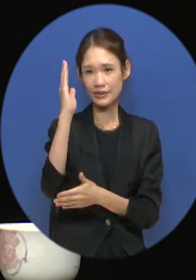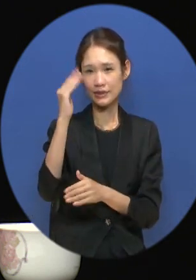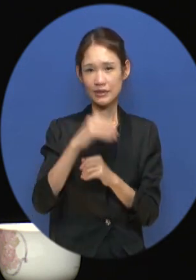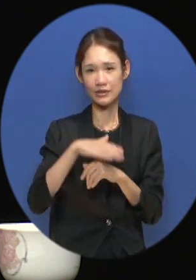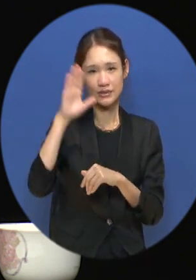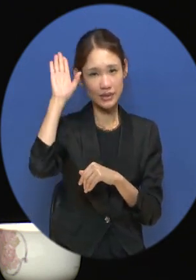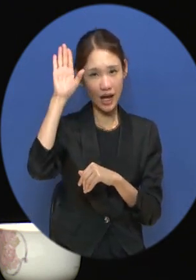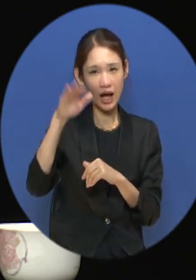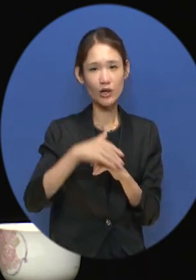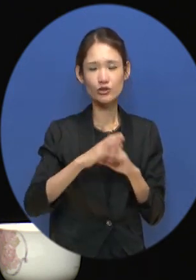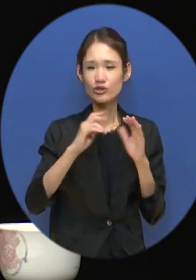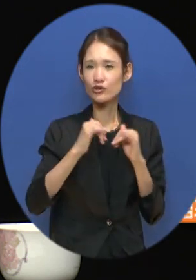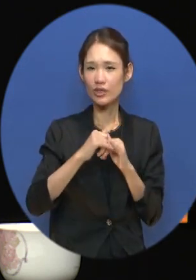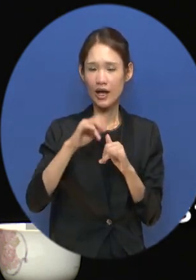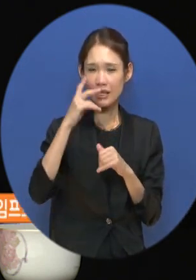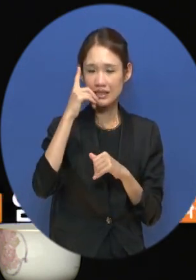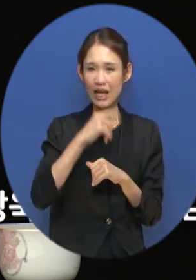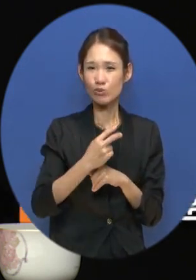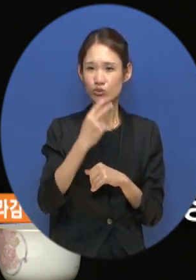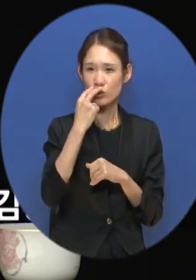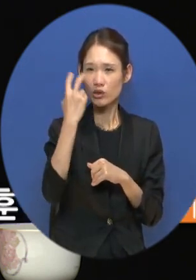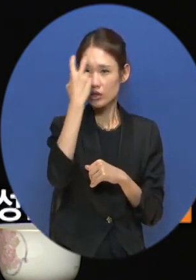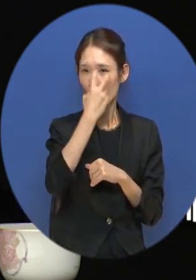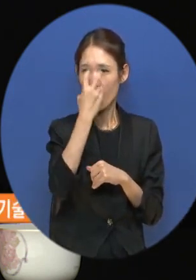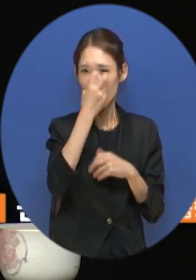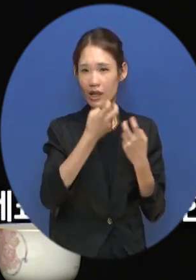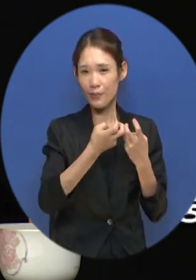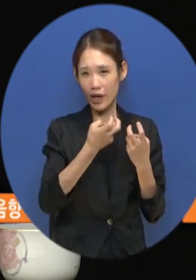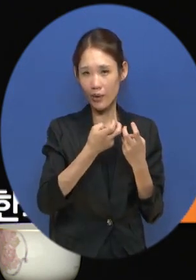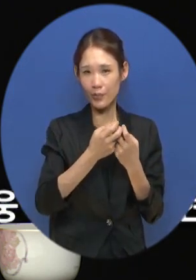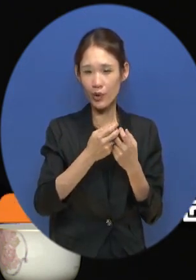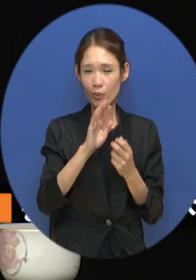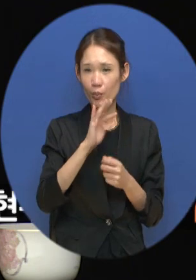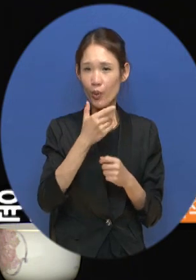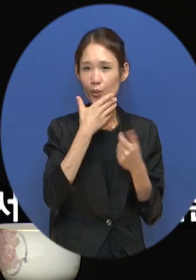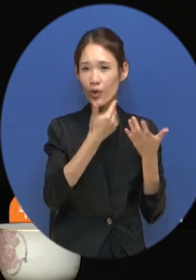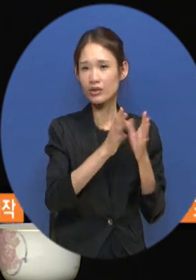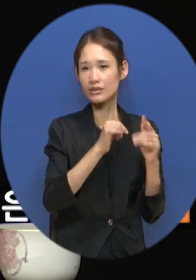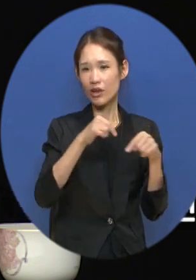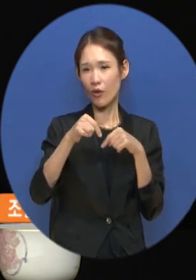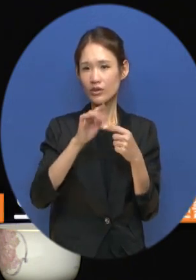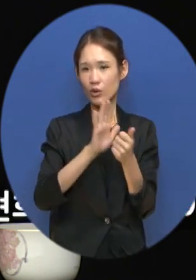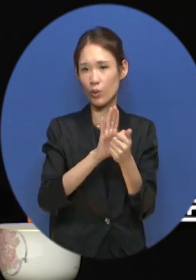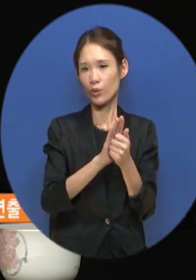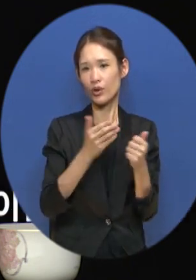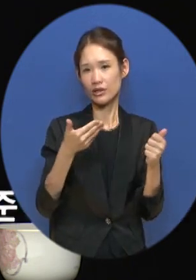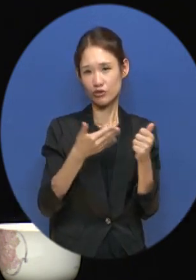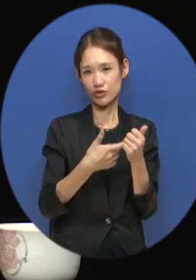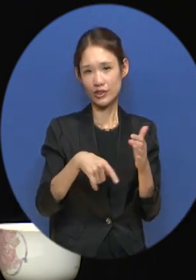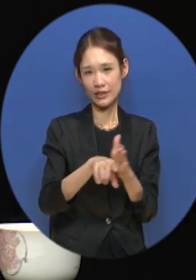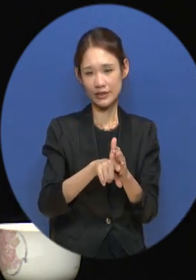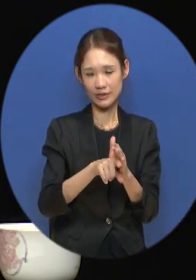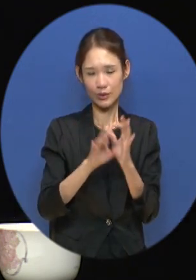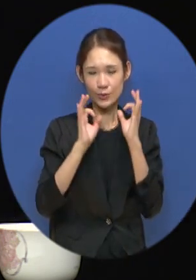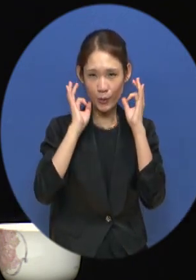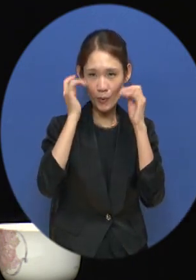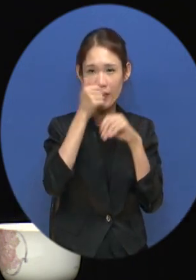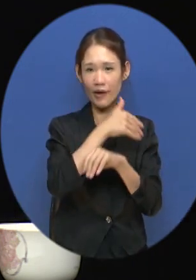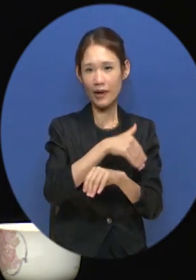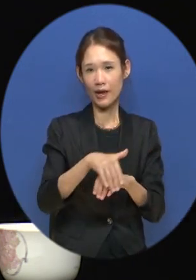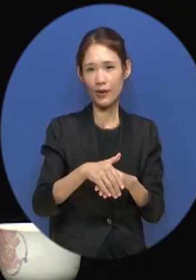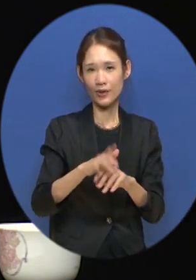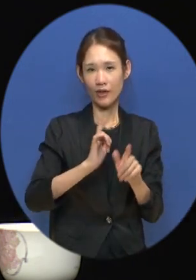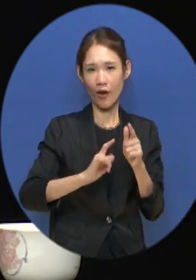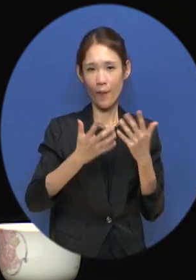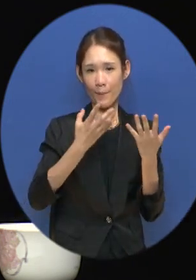향후 국가의 미세먼지 관리 대책 및 보건복지 정책에 도움이 되도록 노력할 예정이오니